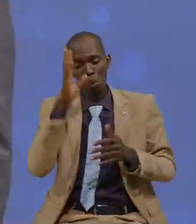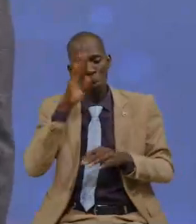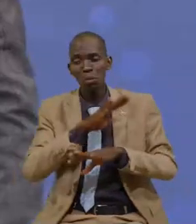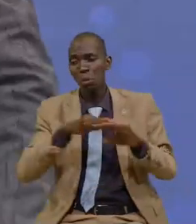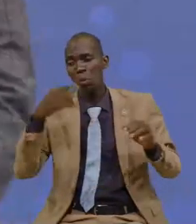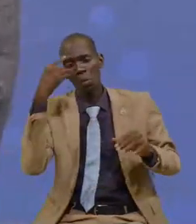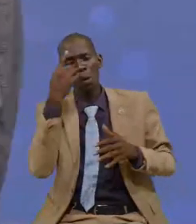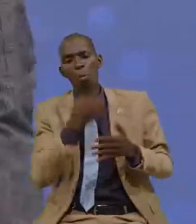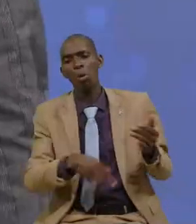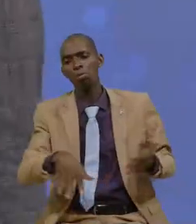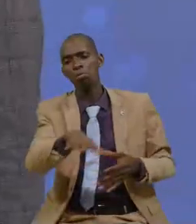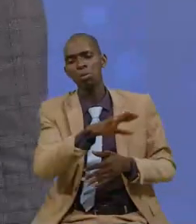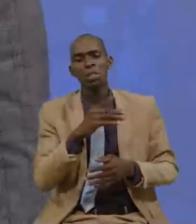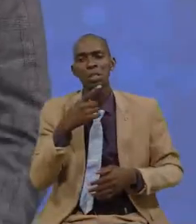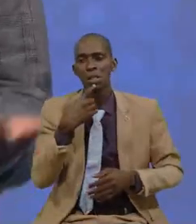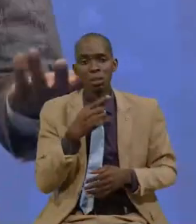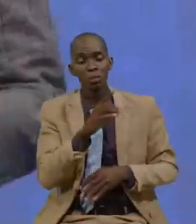débordé. Et même,